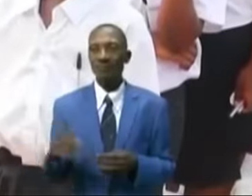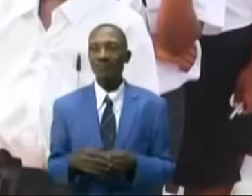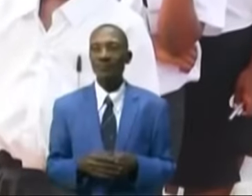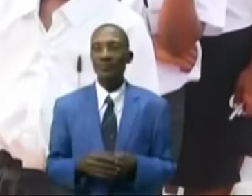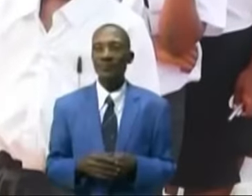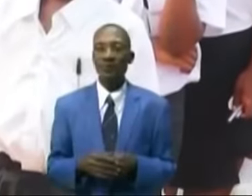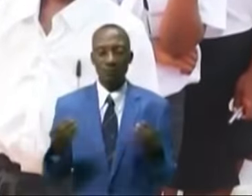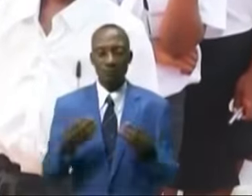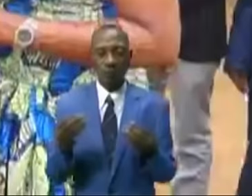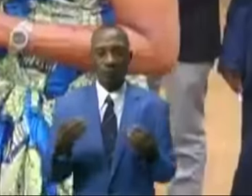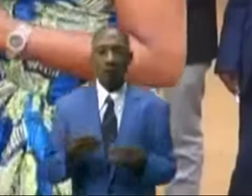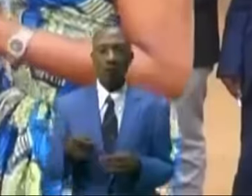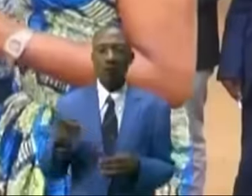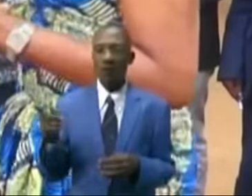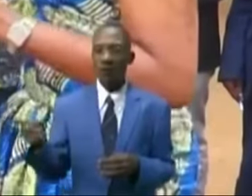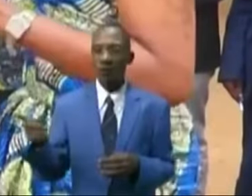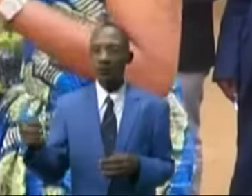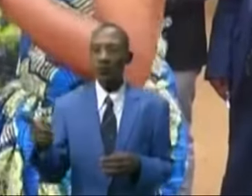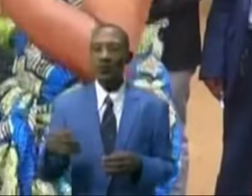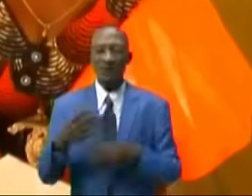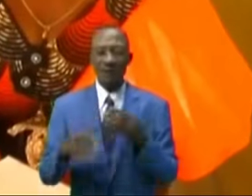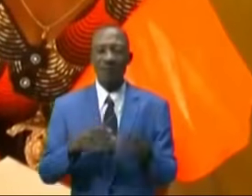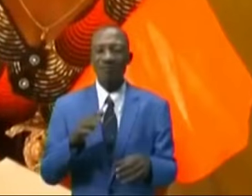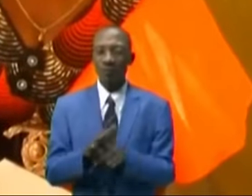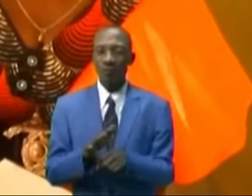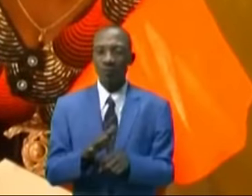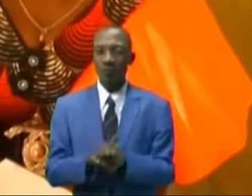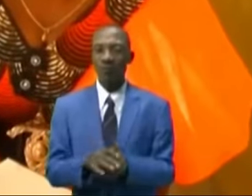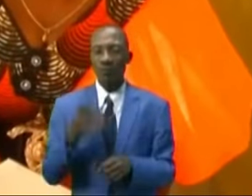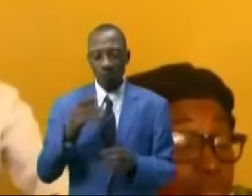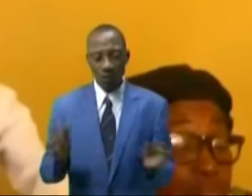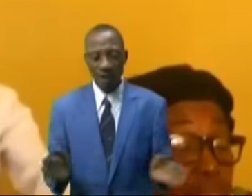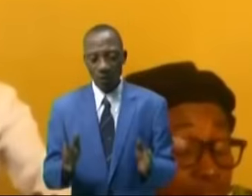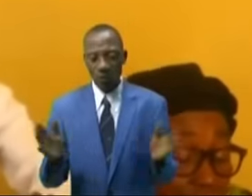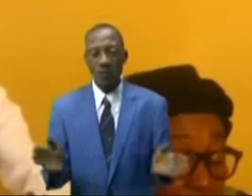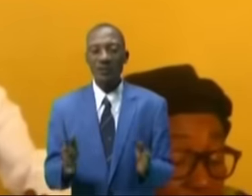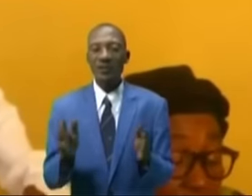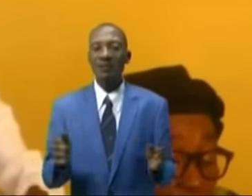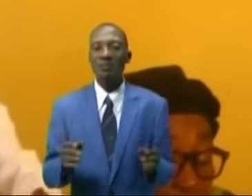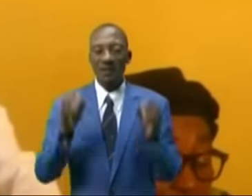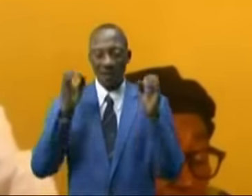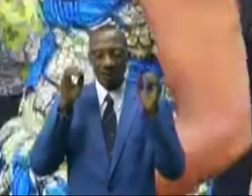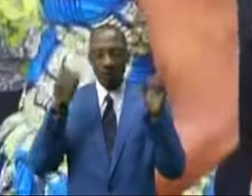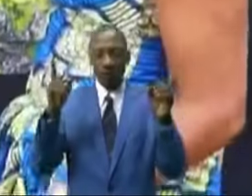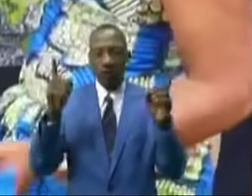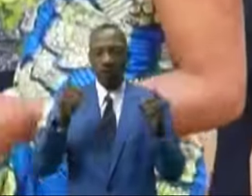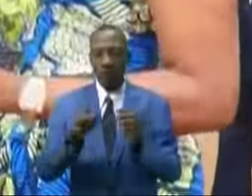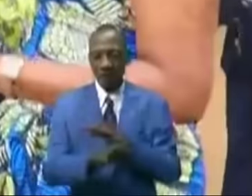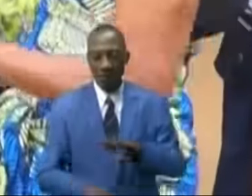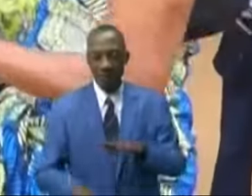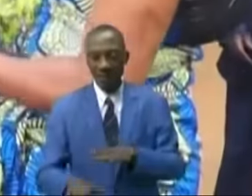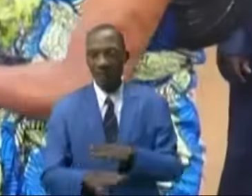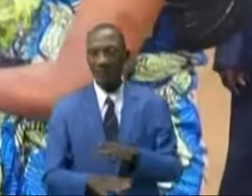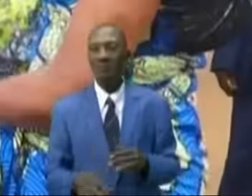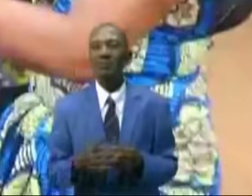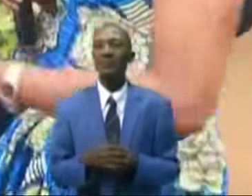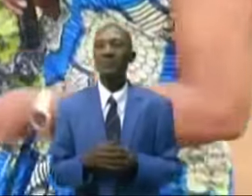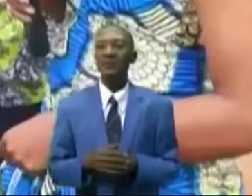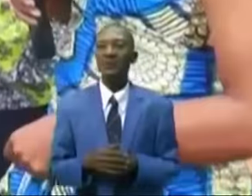infaillible engagement dans la promotion de l'éducation nationale, gage d'un avenir prospère pour la